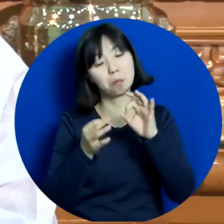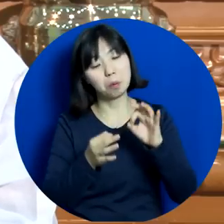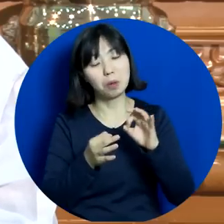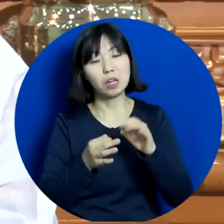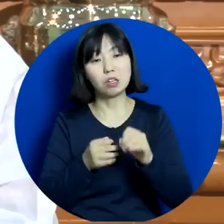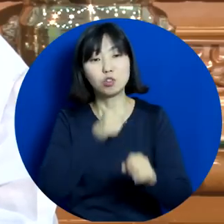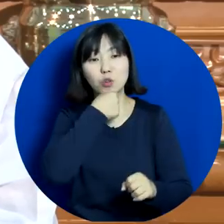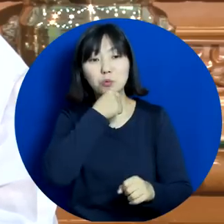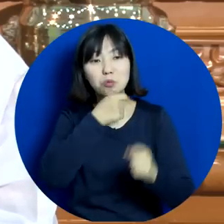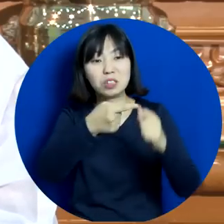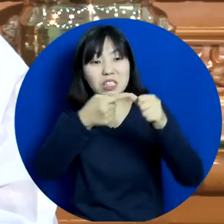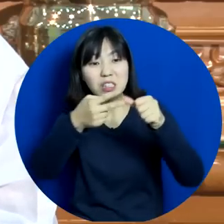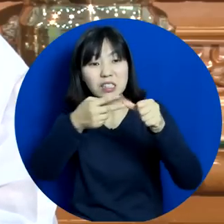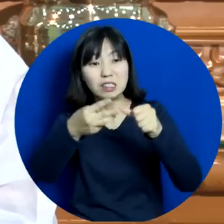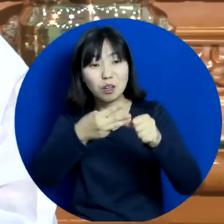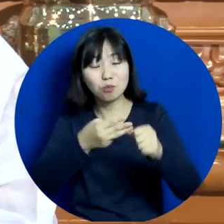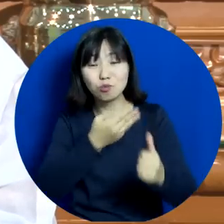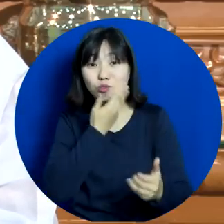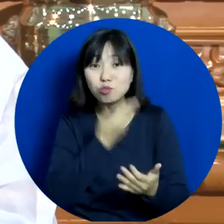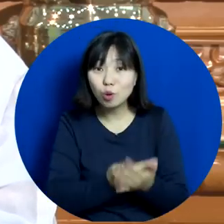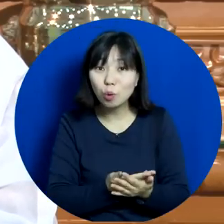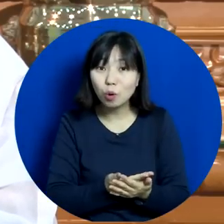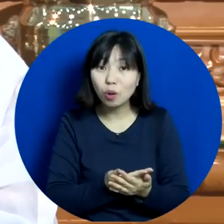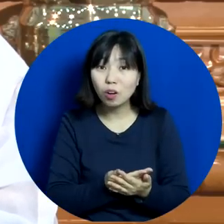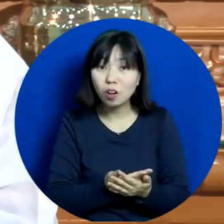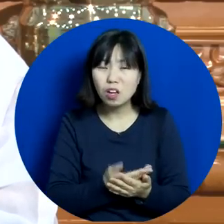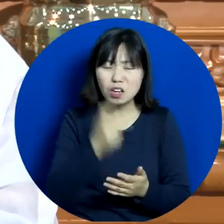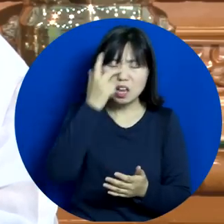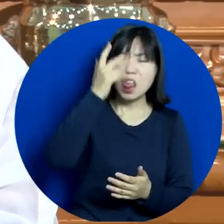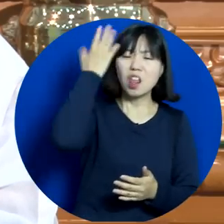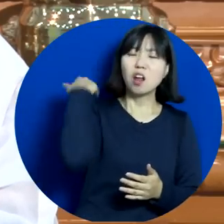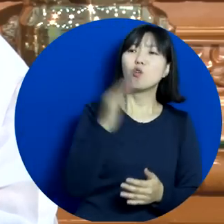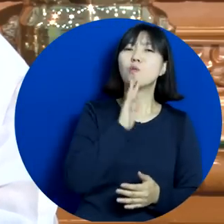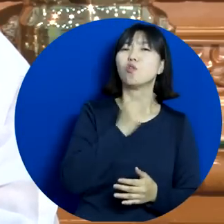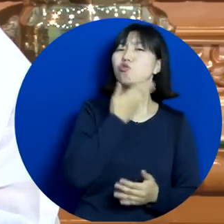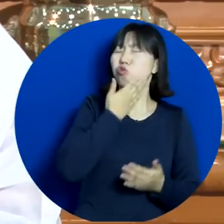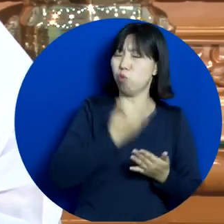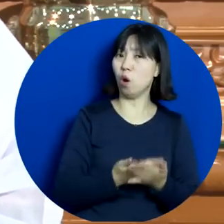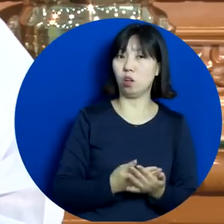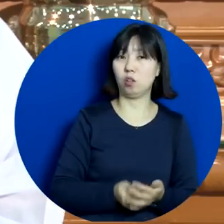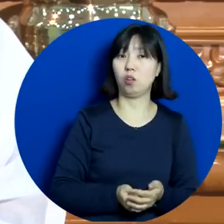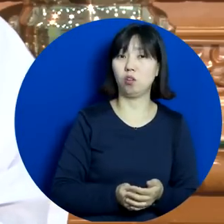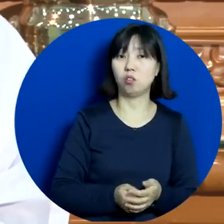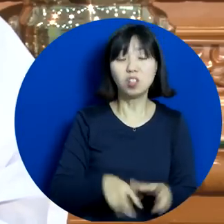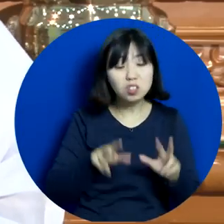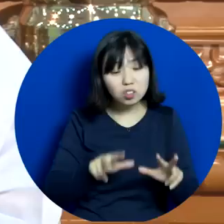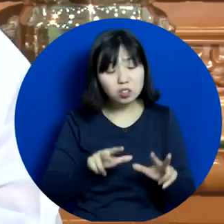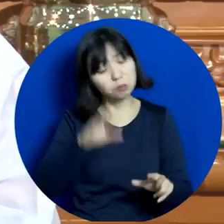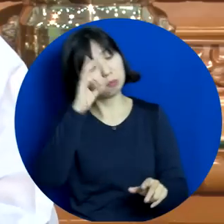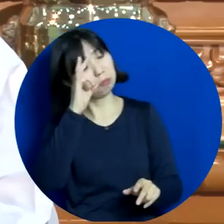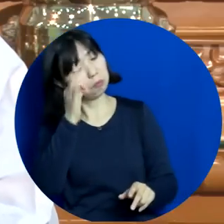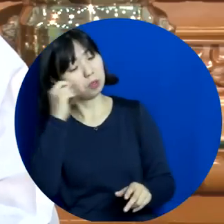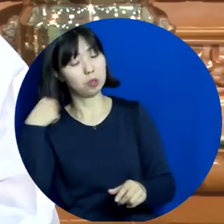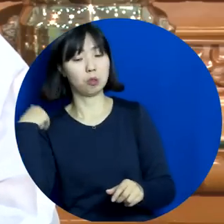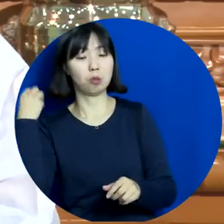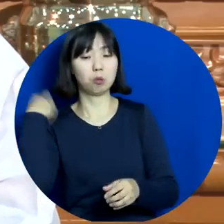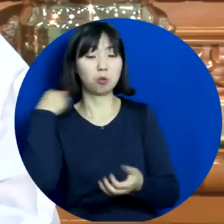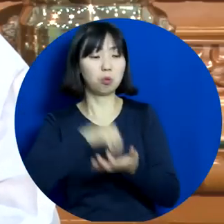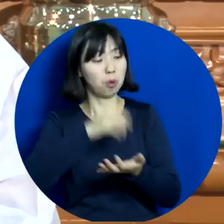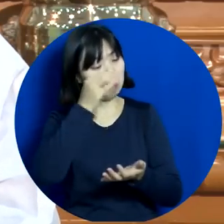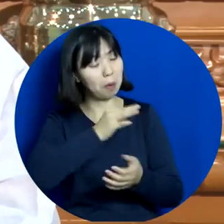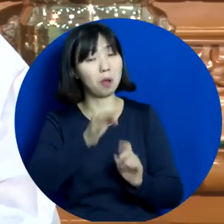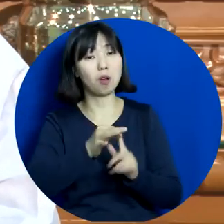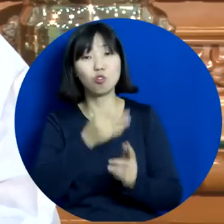안 중요해요? 중요해. 죽고 사는 문제야. 그런데 지금 생각하면 그런 거 별로 중요 안 해요.